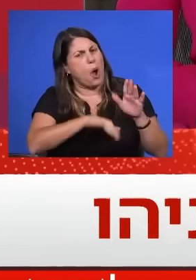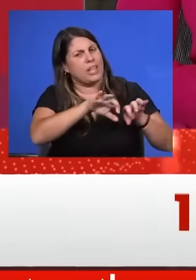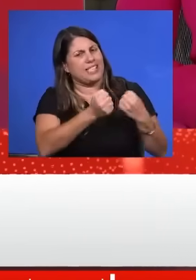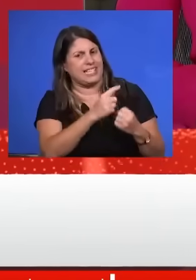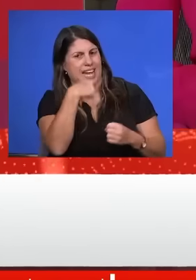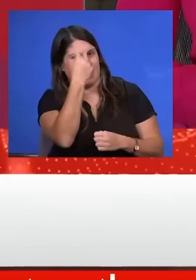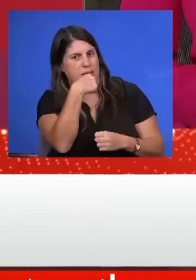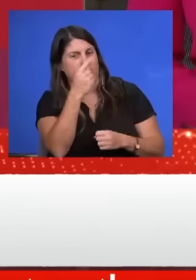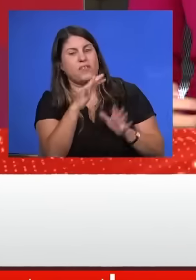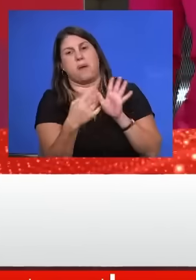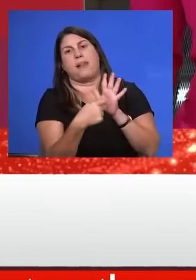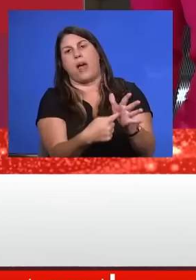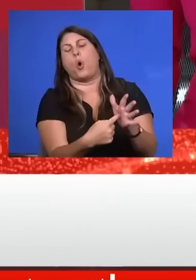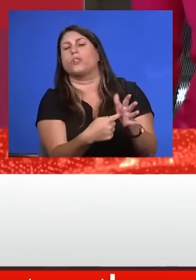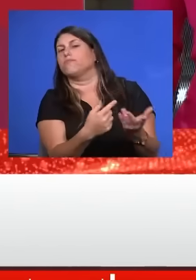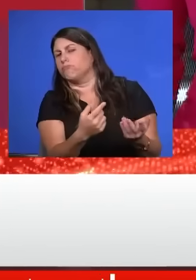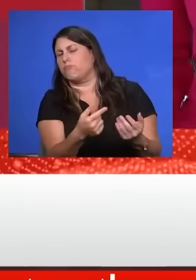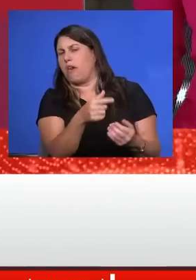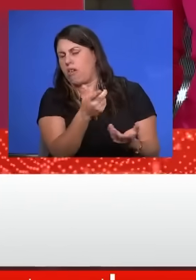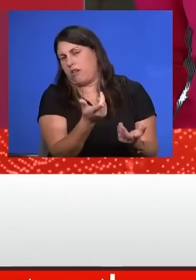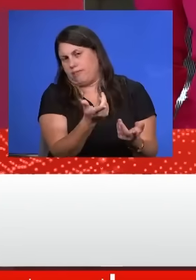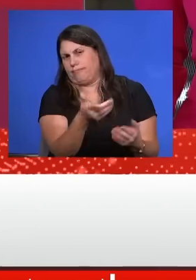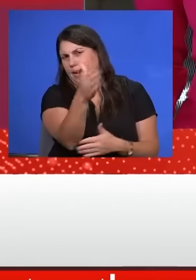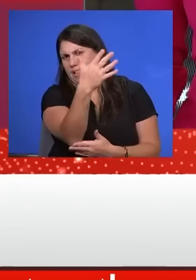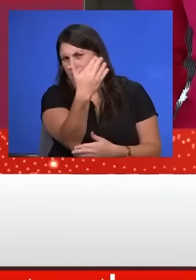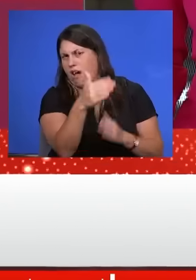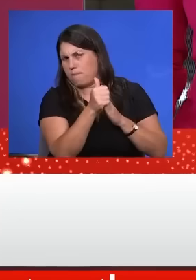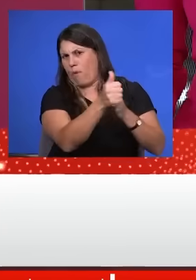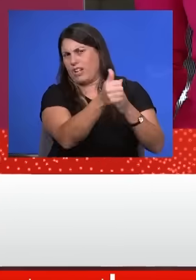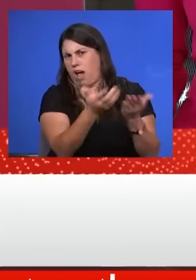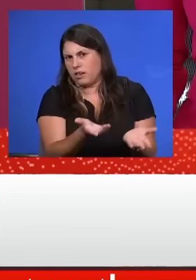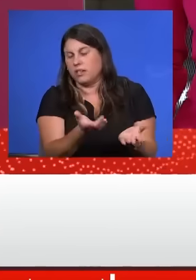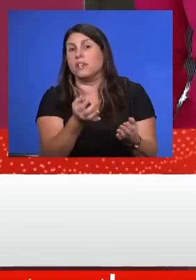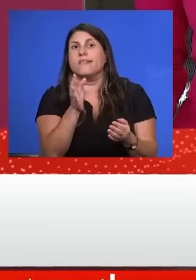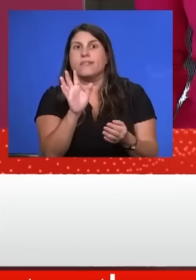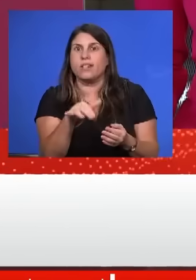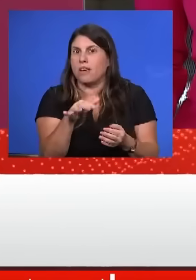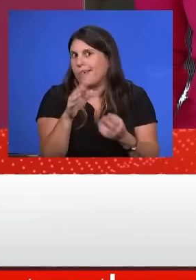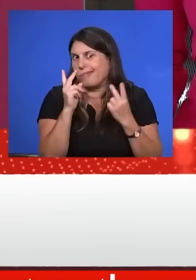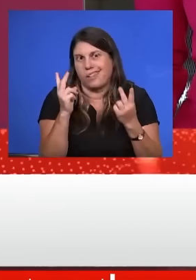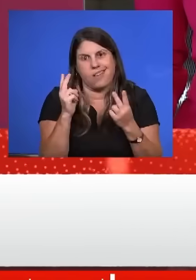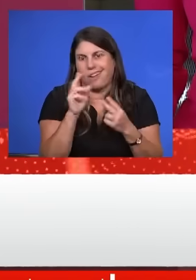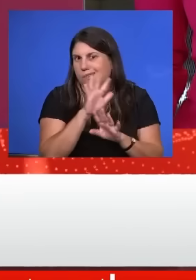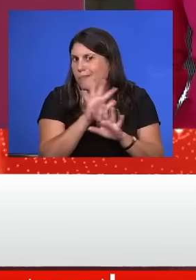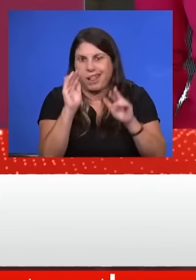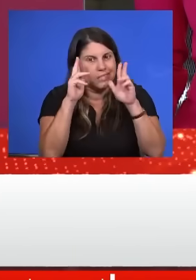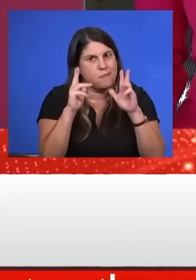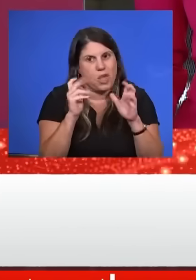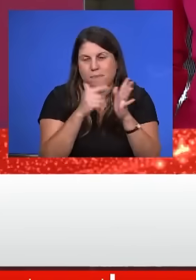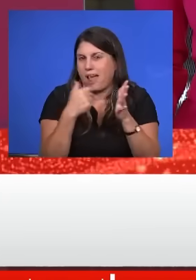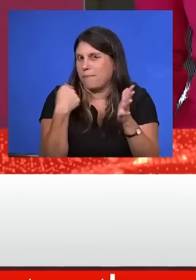מוביל פה בנושא, אבל כדאי פה גם לא להרים יותר מדי ציפיות, כי בסוף קטר מדברת